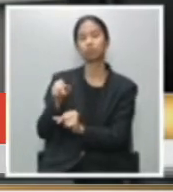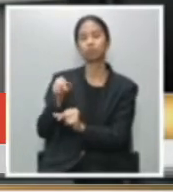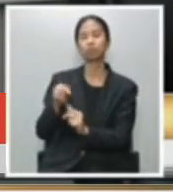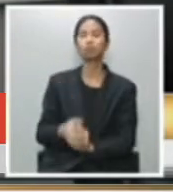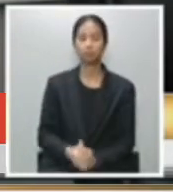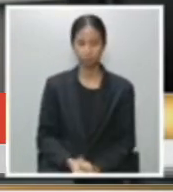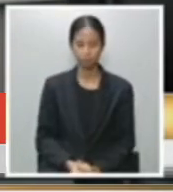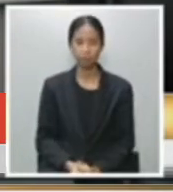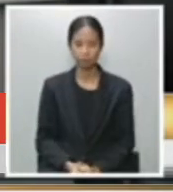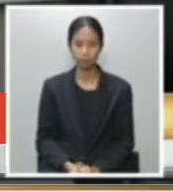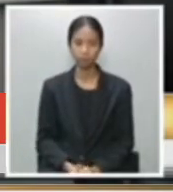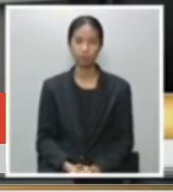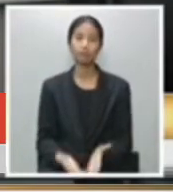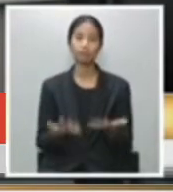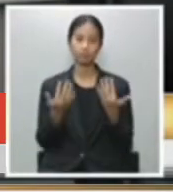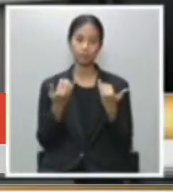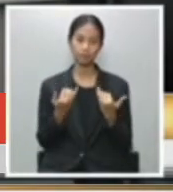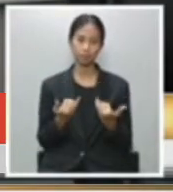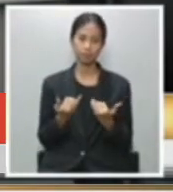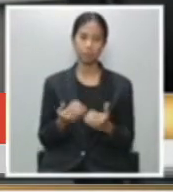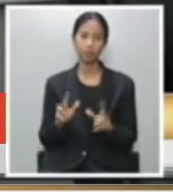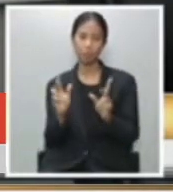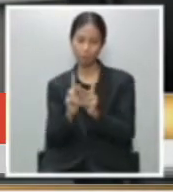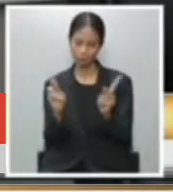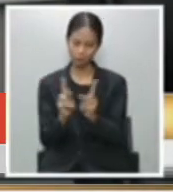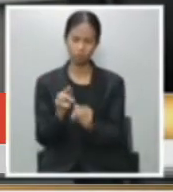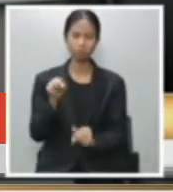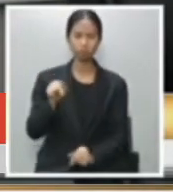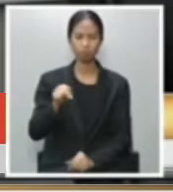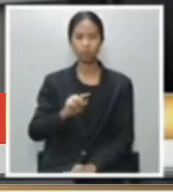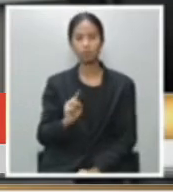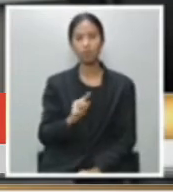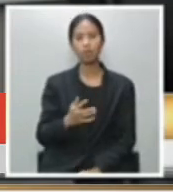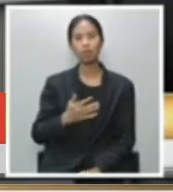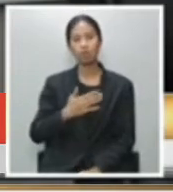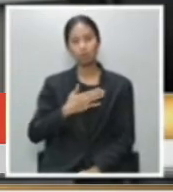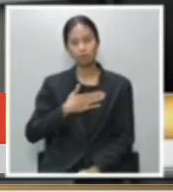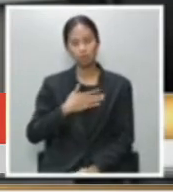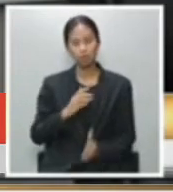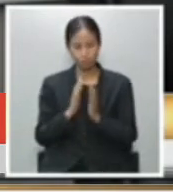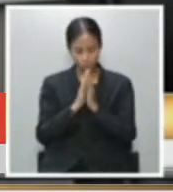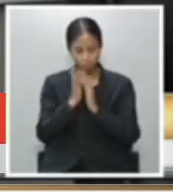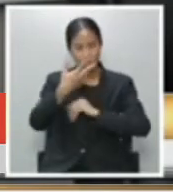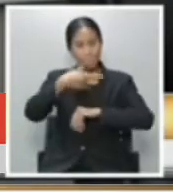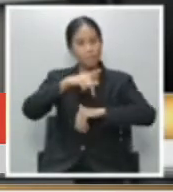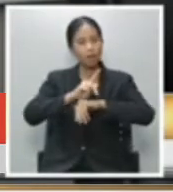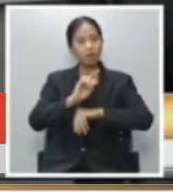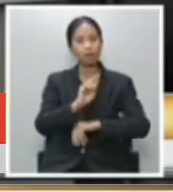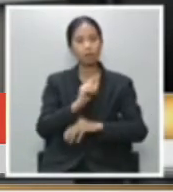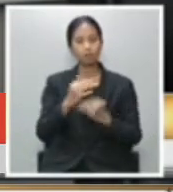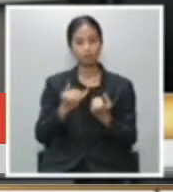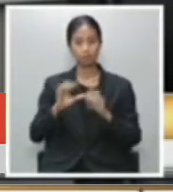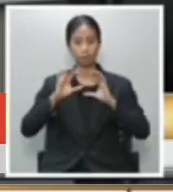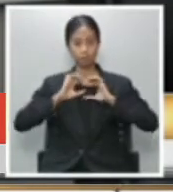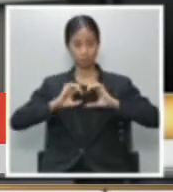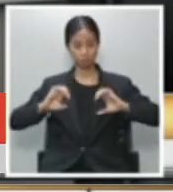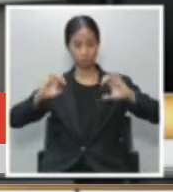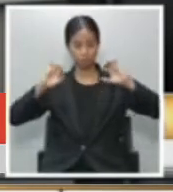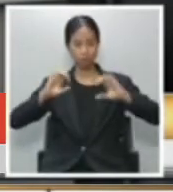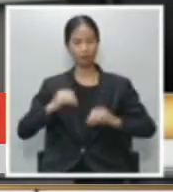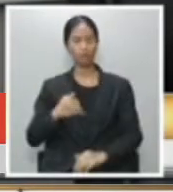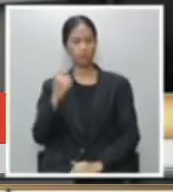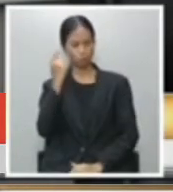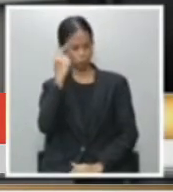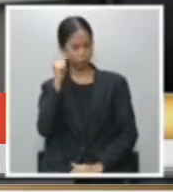านครับในกรรมาธิการวิสามัญเนี่ยผมเองกราบเรียนประธานด้วยความเคารพครับรัฐบาลควรจะถือเป็นโอกาส